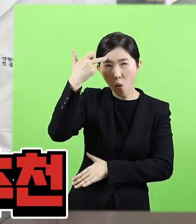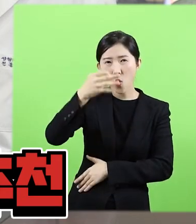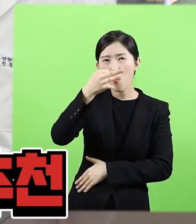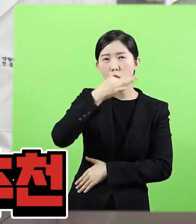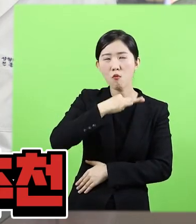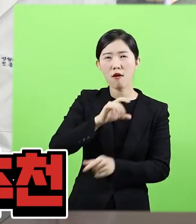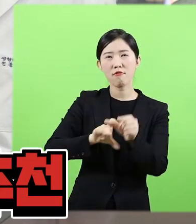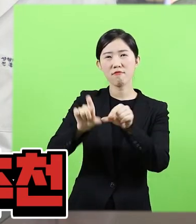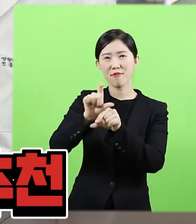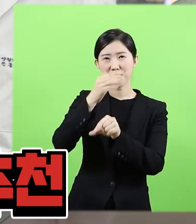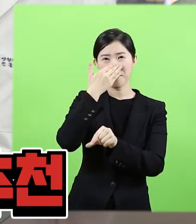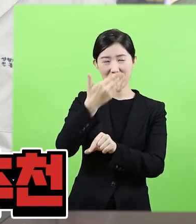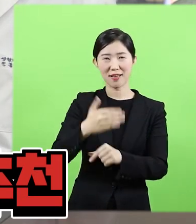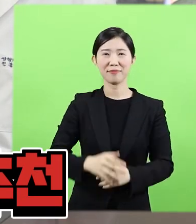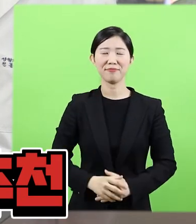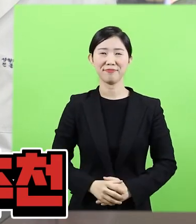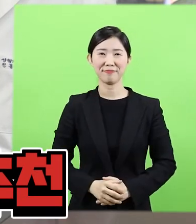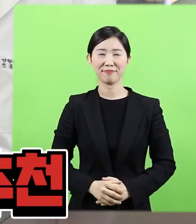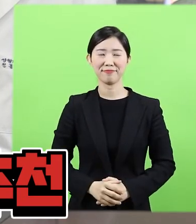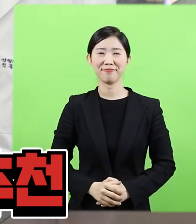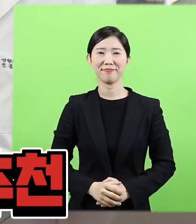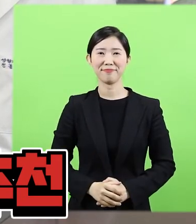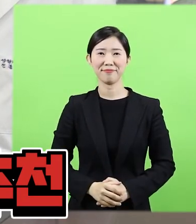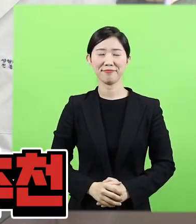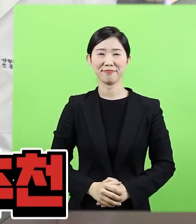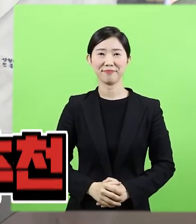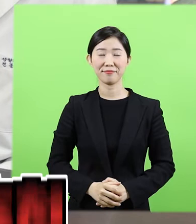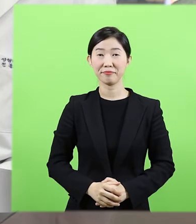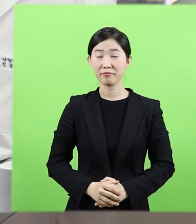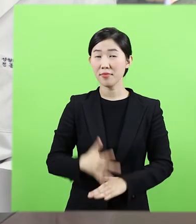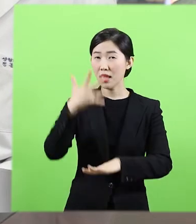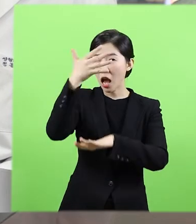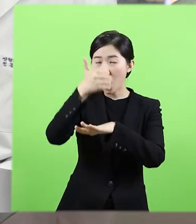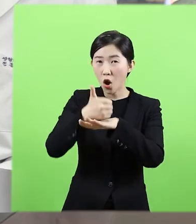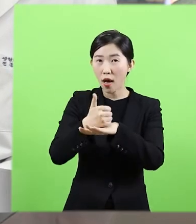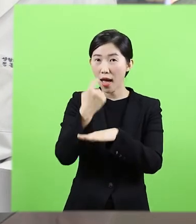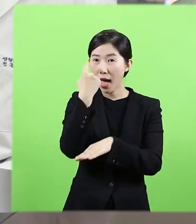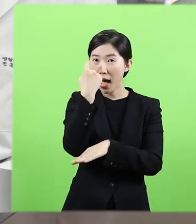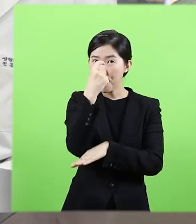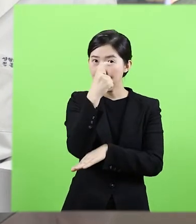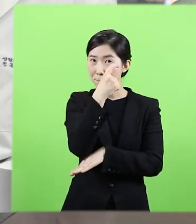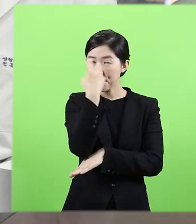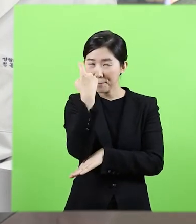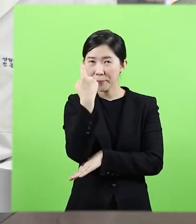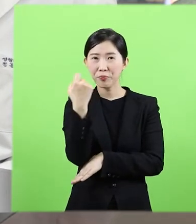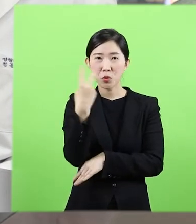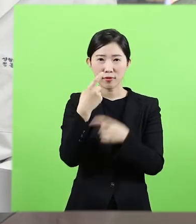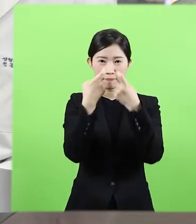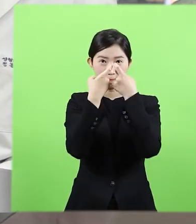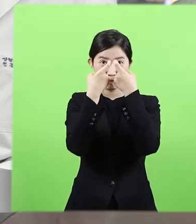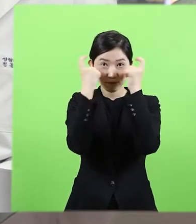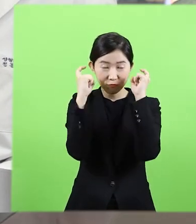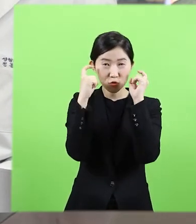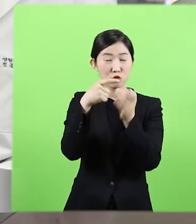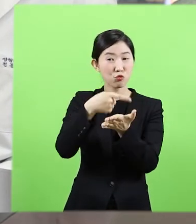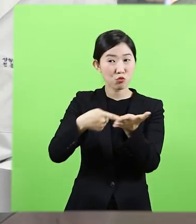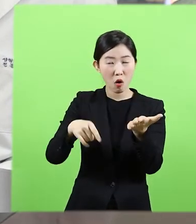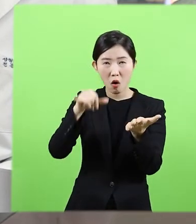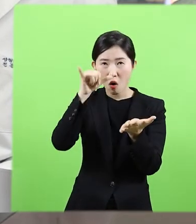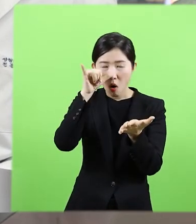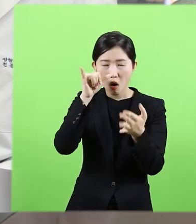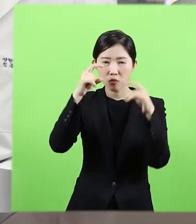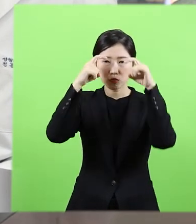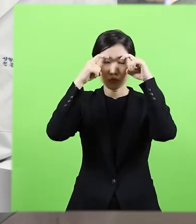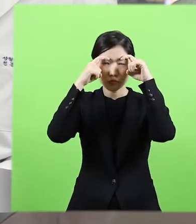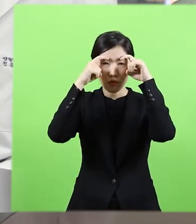보톡스를 놔주는 것이 더 좋은 케이스입니다. 나중에 앞트임을 하고 쌍꺼풀